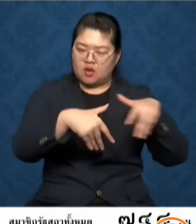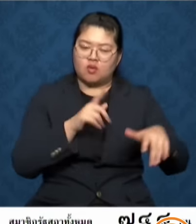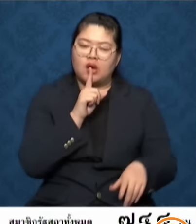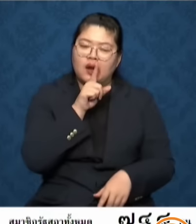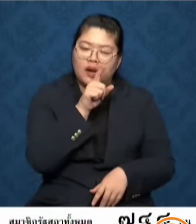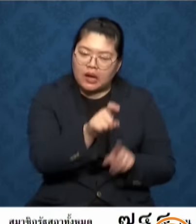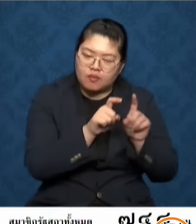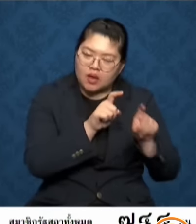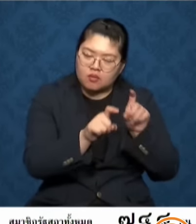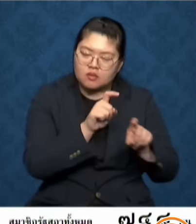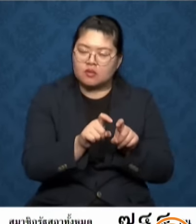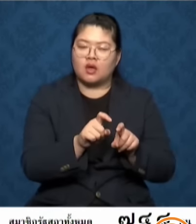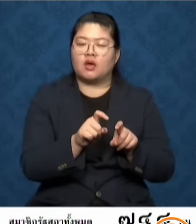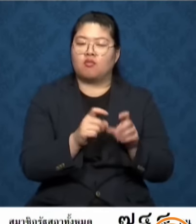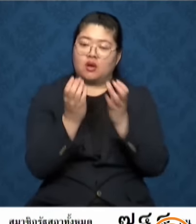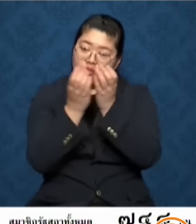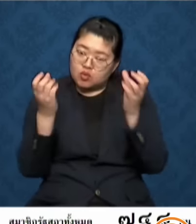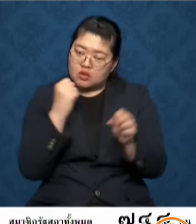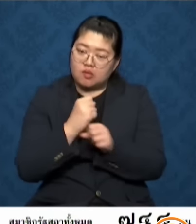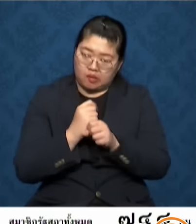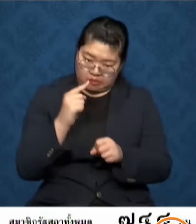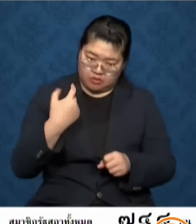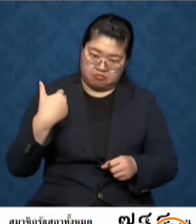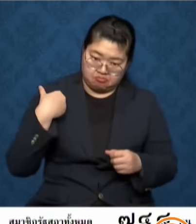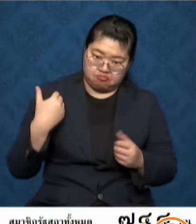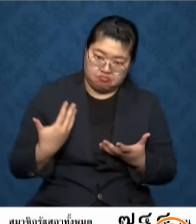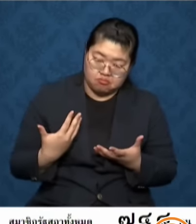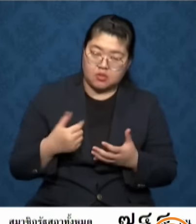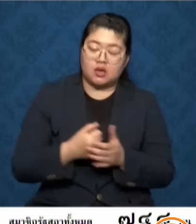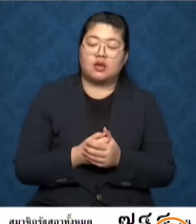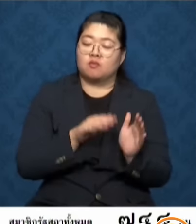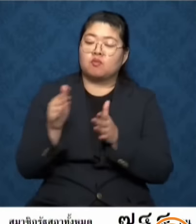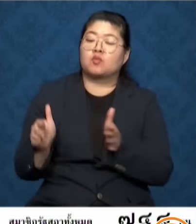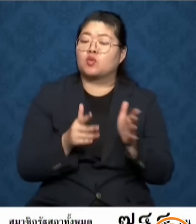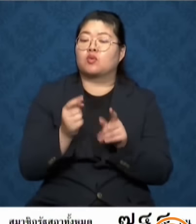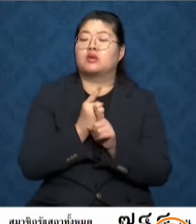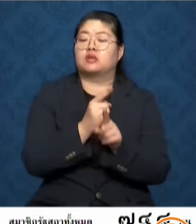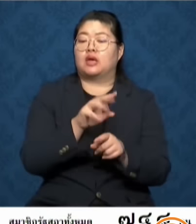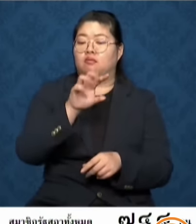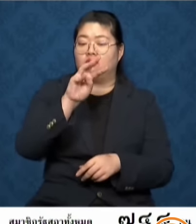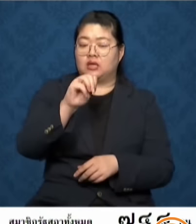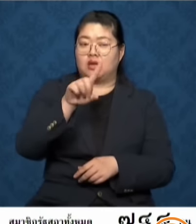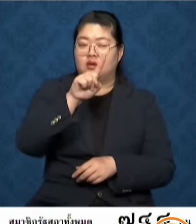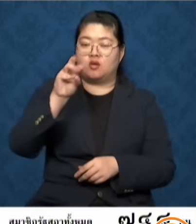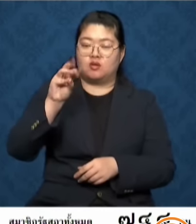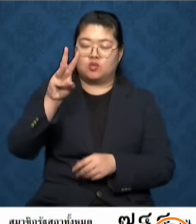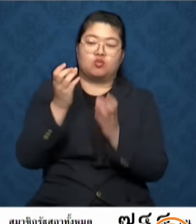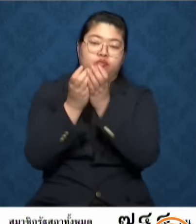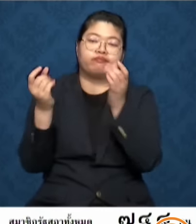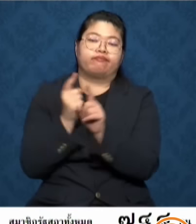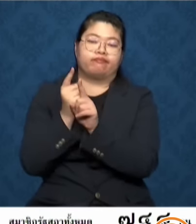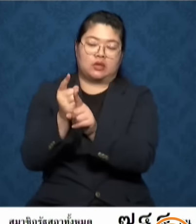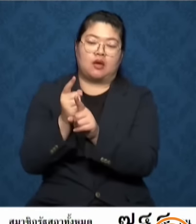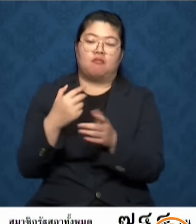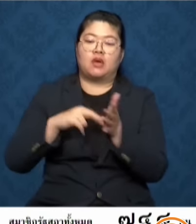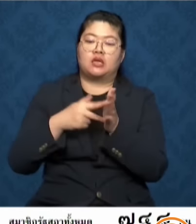คำถามทว่าคนจะมีการจัดทำรฐมรชอให่หอไนั้นทานเขีนวาจะต้องใช้กรใละมาทดารณ์ 166 ของรศรมนูนซึให่ถก